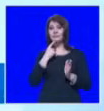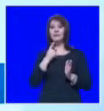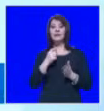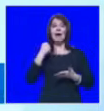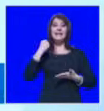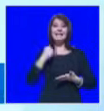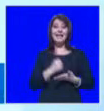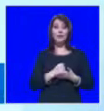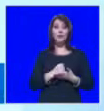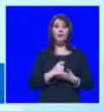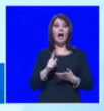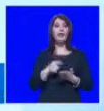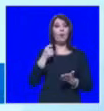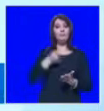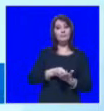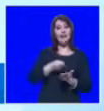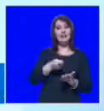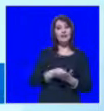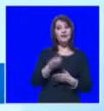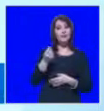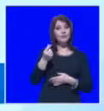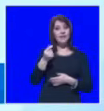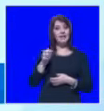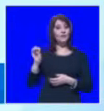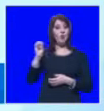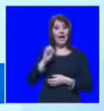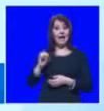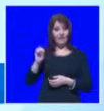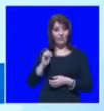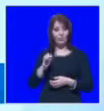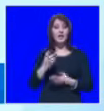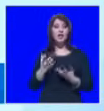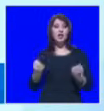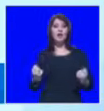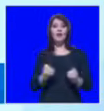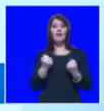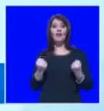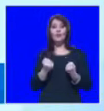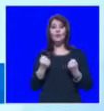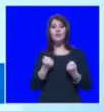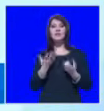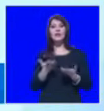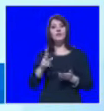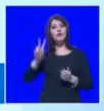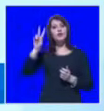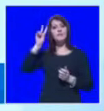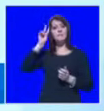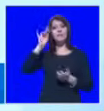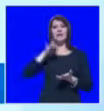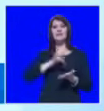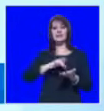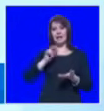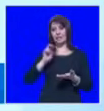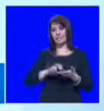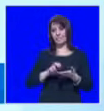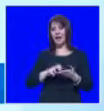средство в България и второ функциите, които Централната банка ще изпълнява в сега